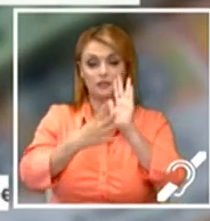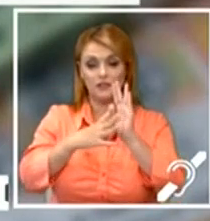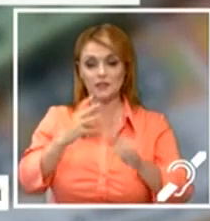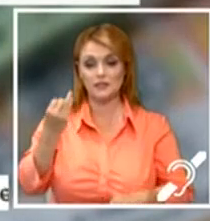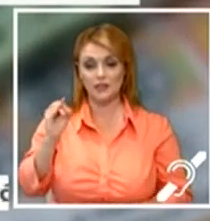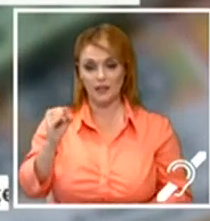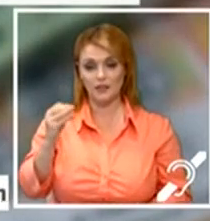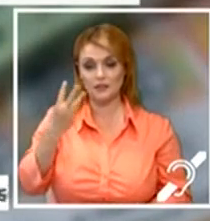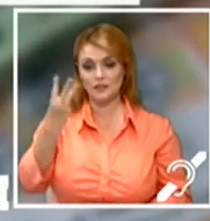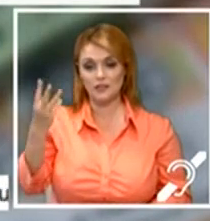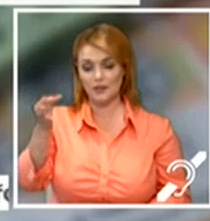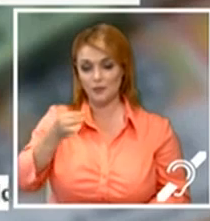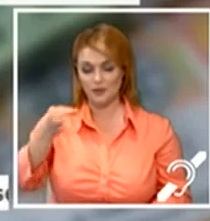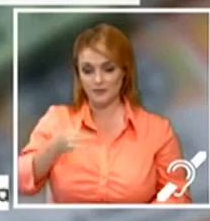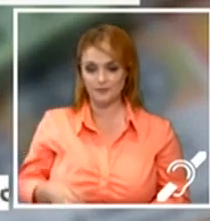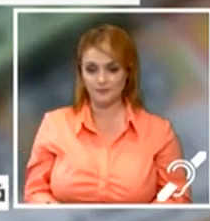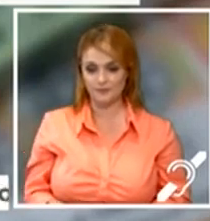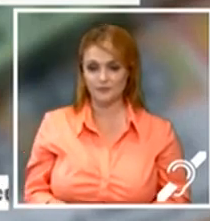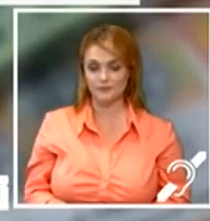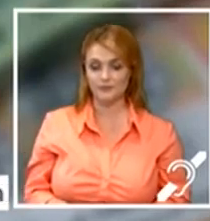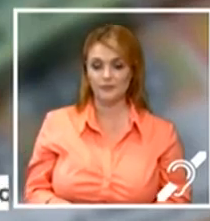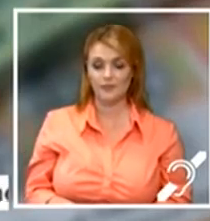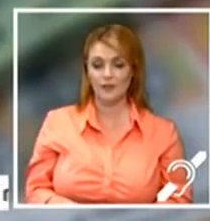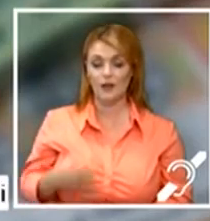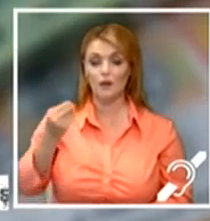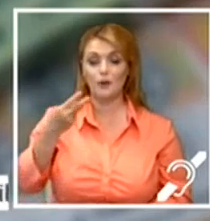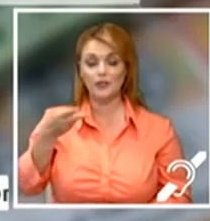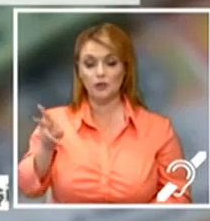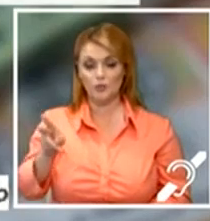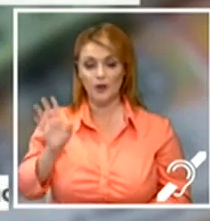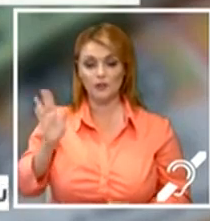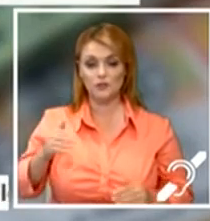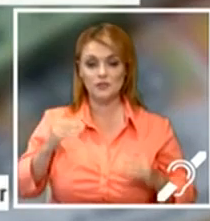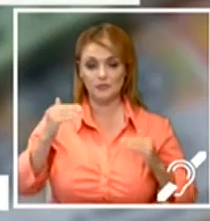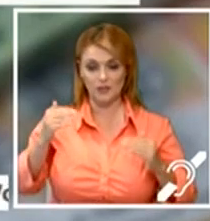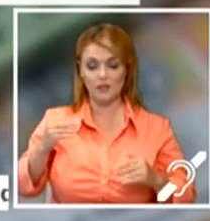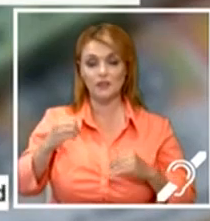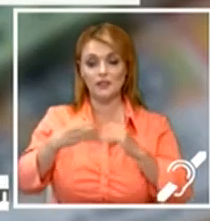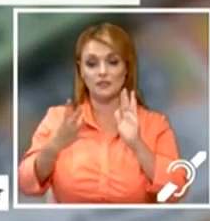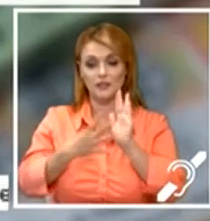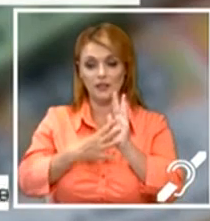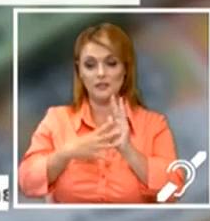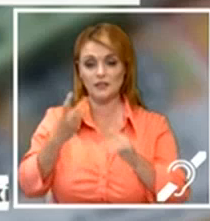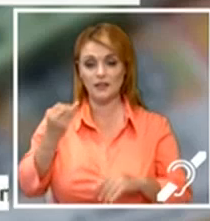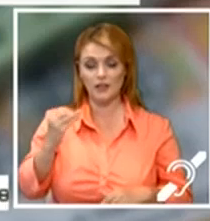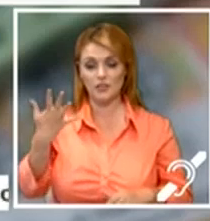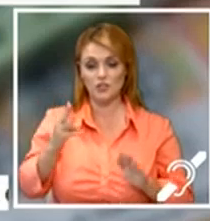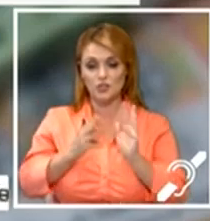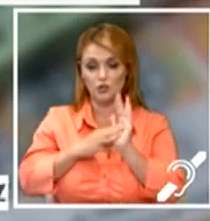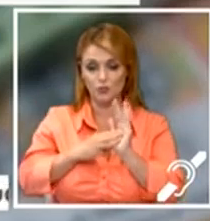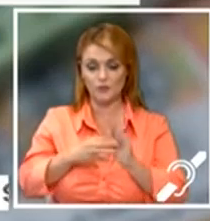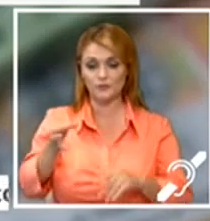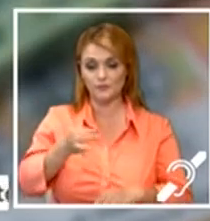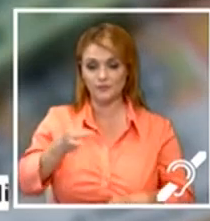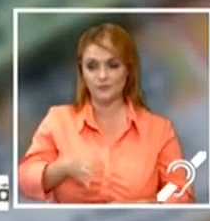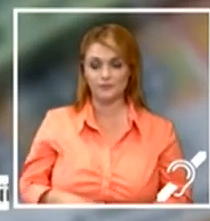19 lei și 33 de bani, cu 2 bani mai mult decât astăzi. Moneda europeană însă scade la 19 lei și 58 de bani, mai